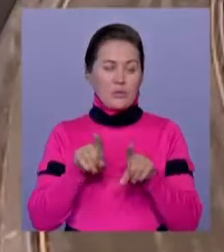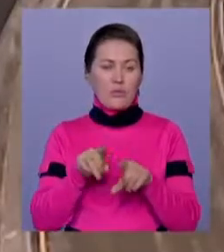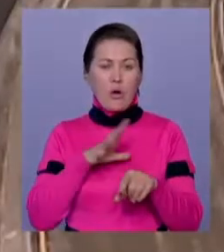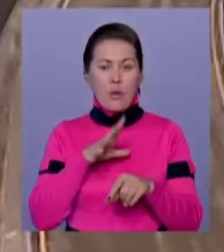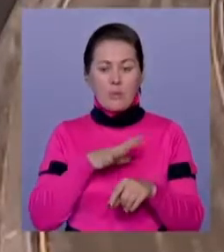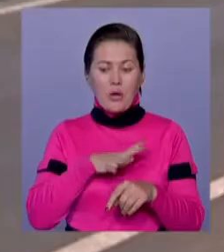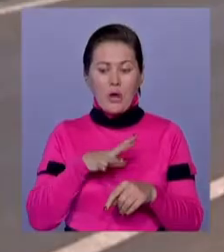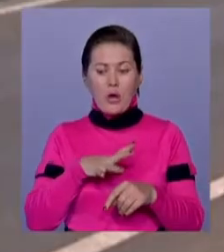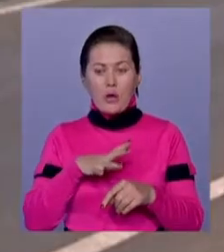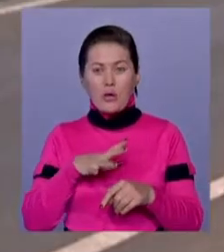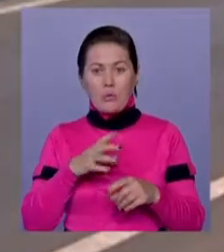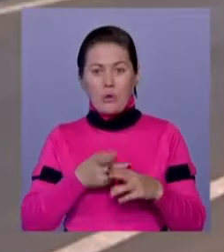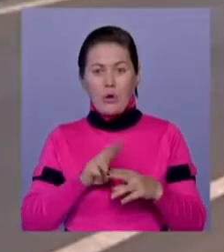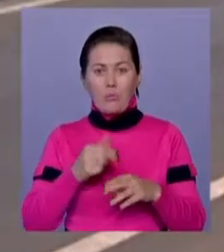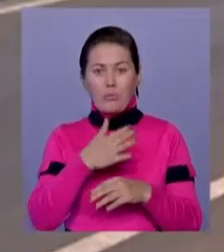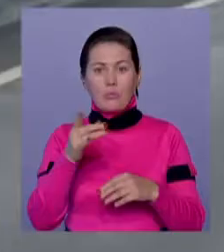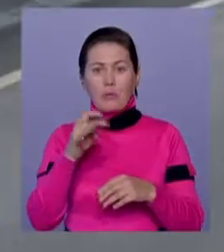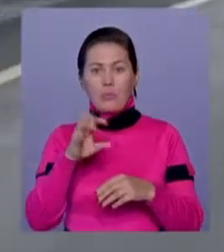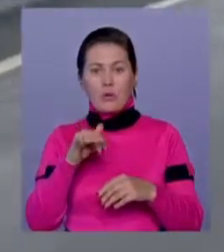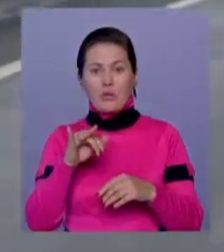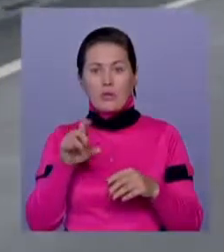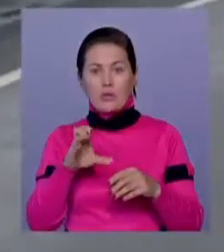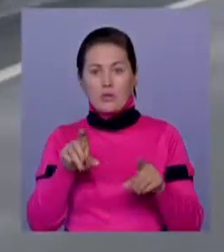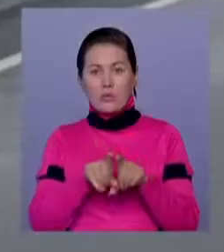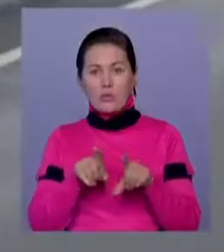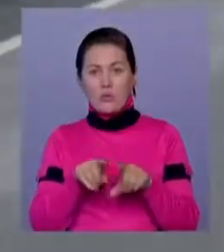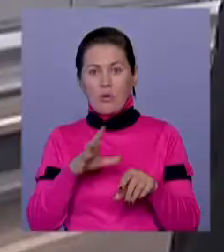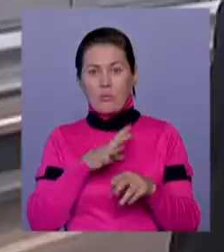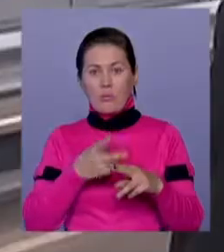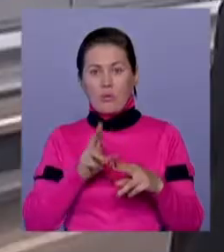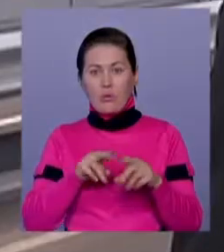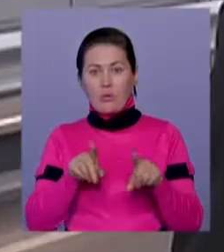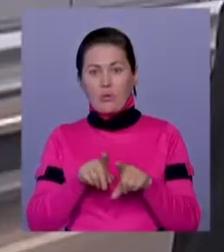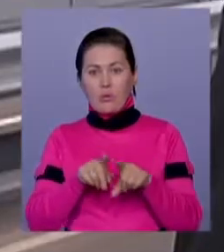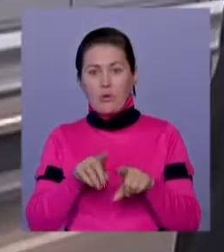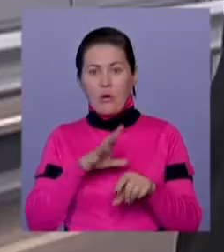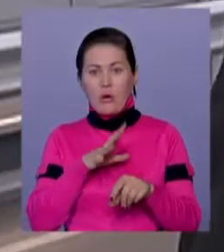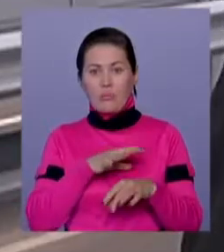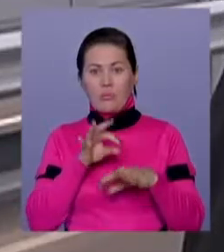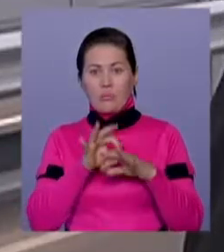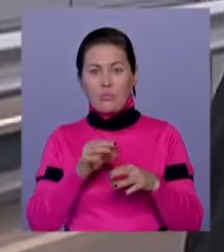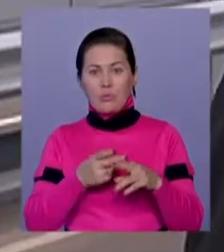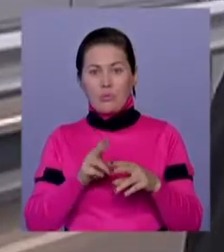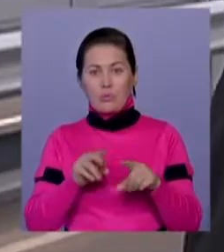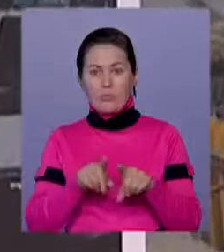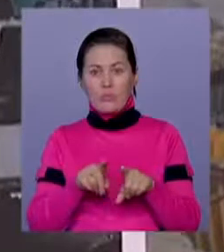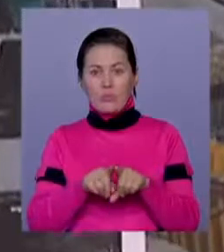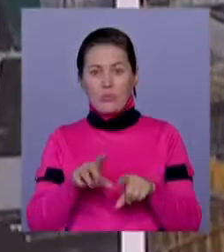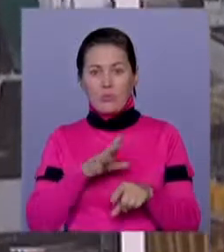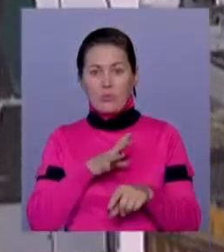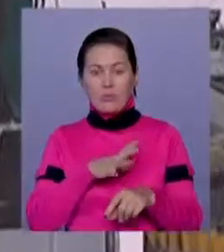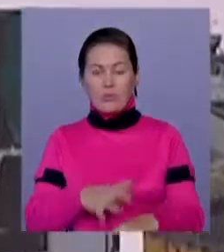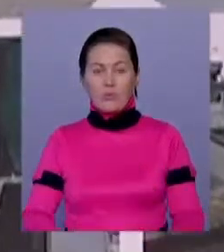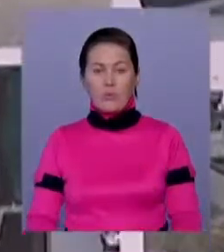дейін ұзартылды. Бұл мегаполистегі жол қозғалысына қаншалықты әсер етпек? Бұл жол қаланың орталық